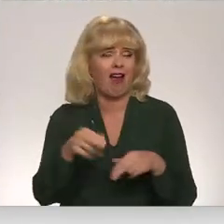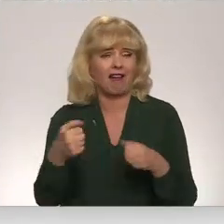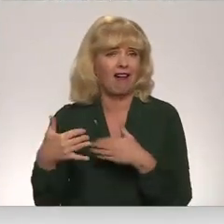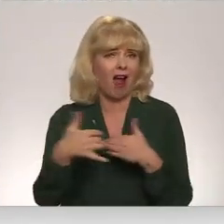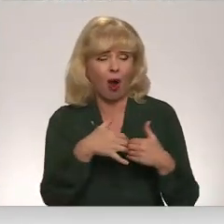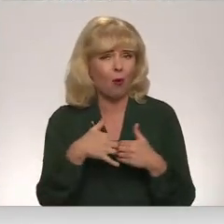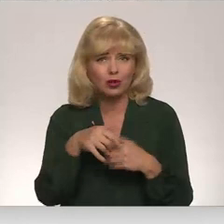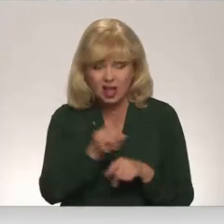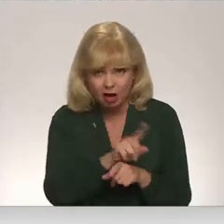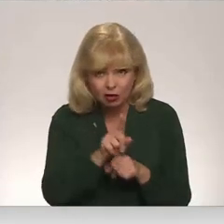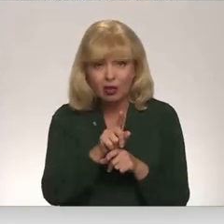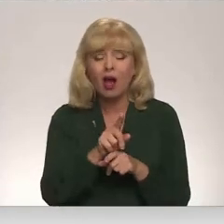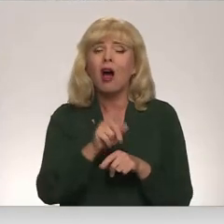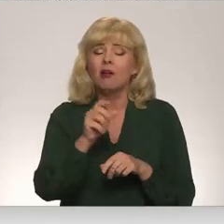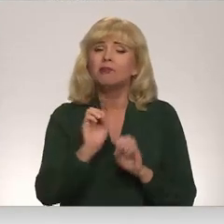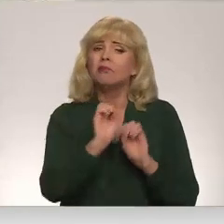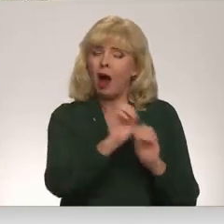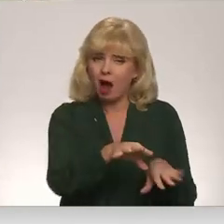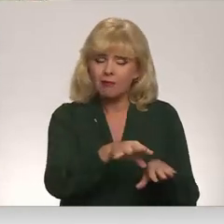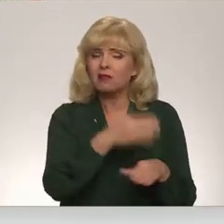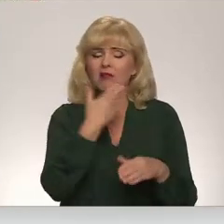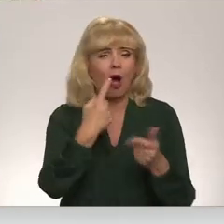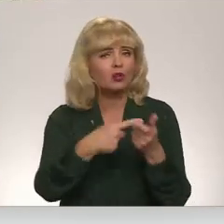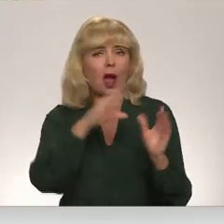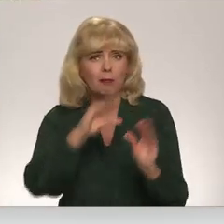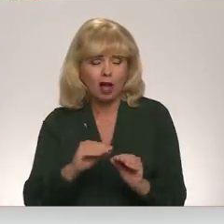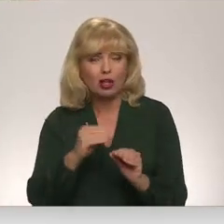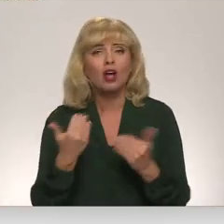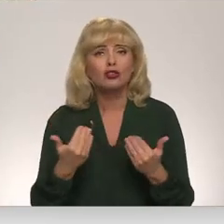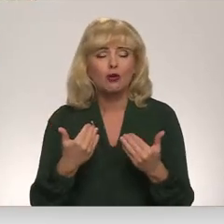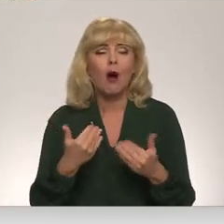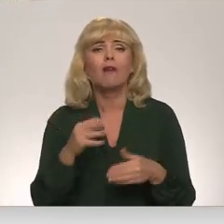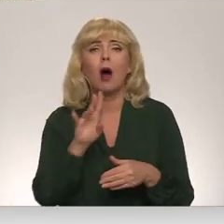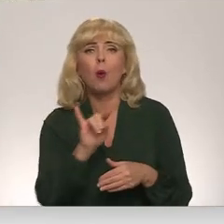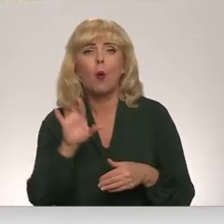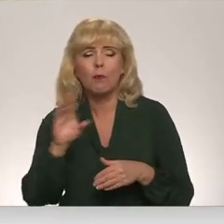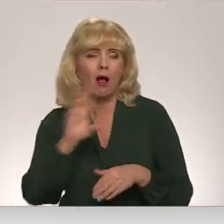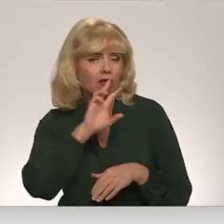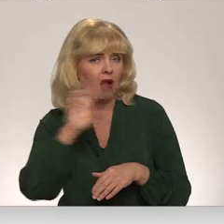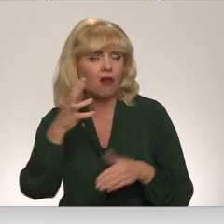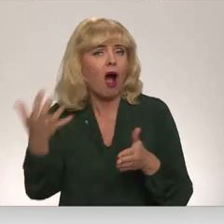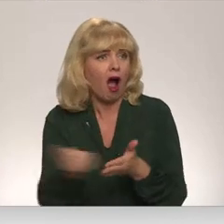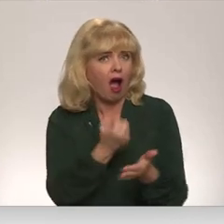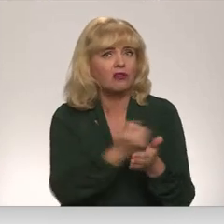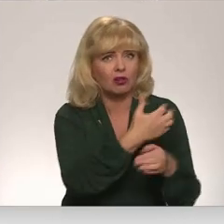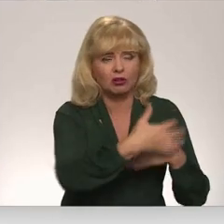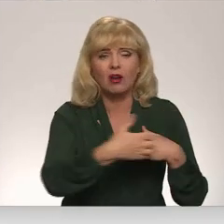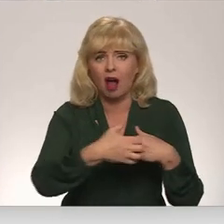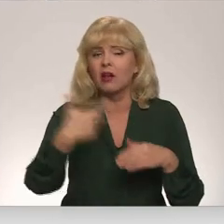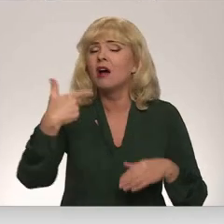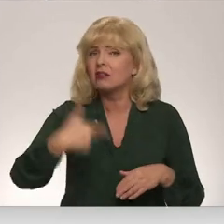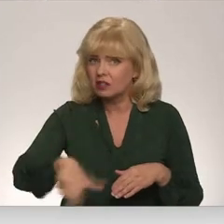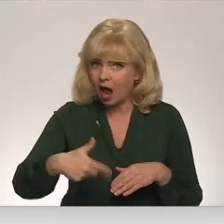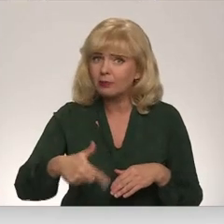no gada pamesto dzīvnieku skaits nemazinās. Šovasar Ulūbelē bija rekord liels atrasto kaķēnu skaits –